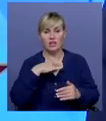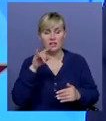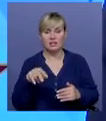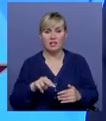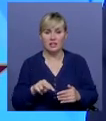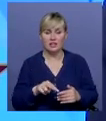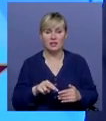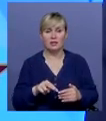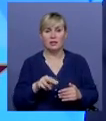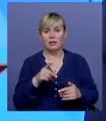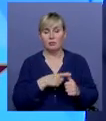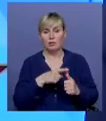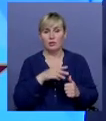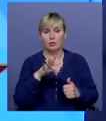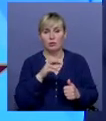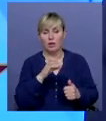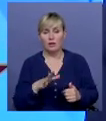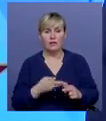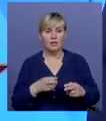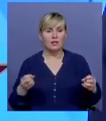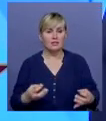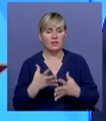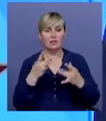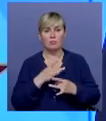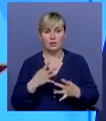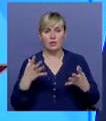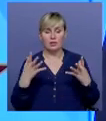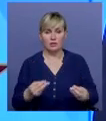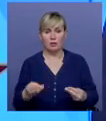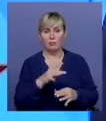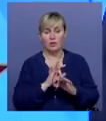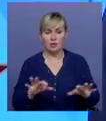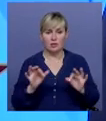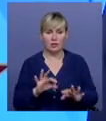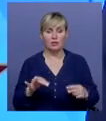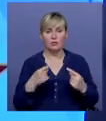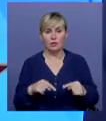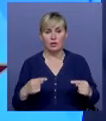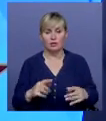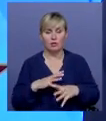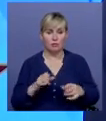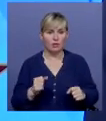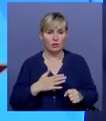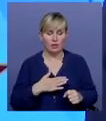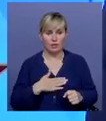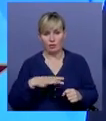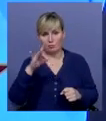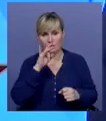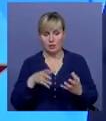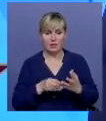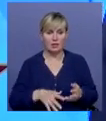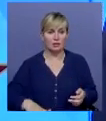литературе Кемеля Токаева. В этот светлый и праздничный день мы расскажем о фронтовых подвигах нашего прославленного